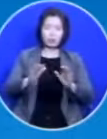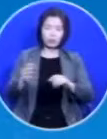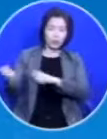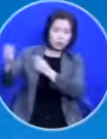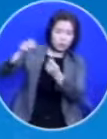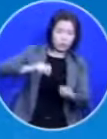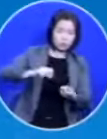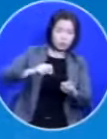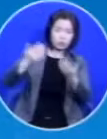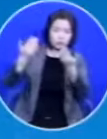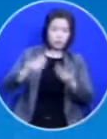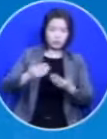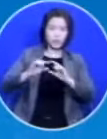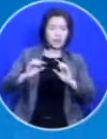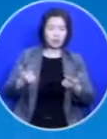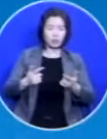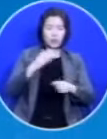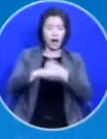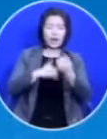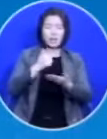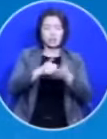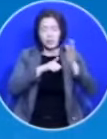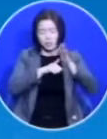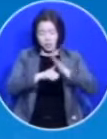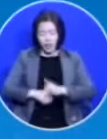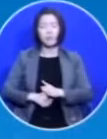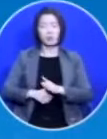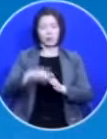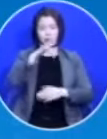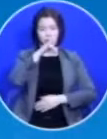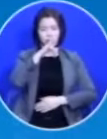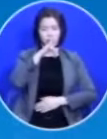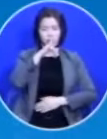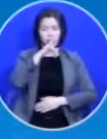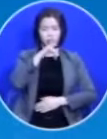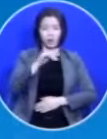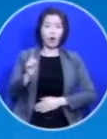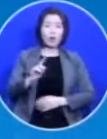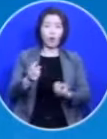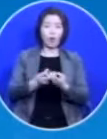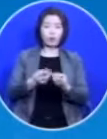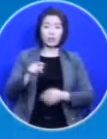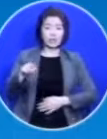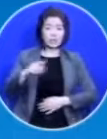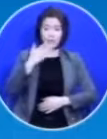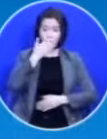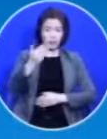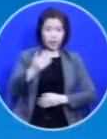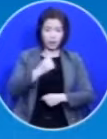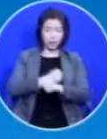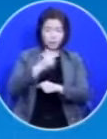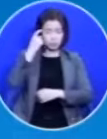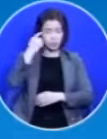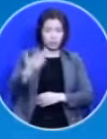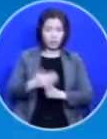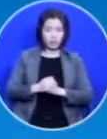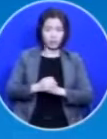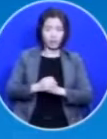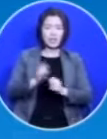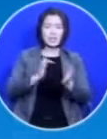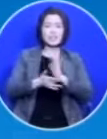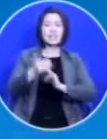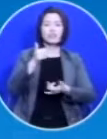부어지지 않고 하나님이 참으시고 계시 다니까요 어떻게 그게 가능하지요 예수님